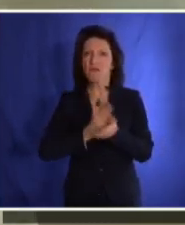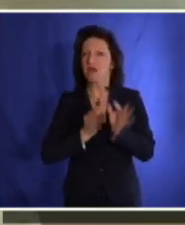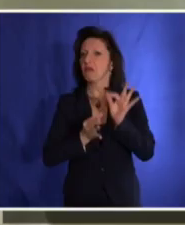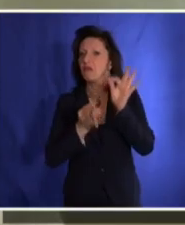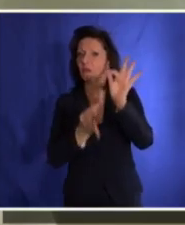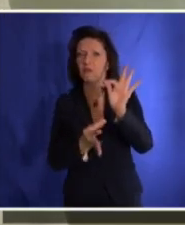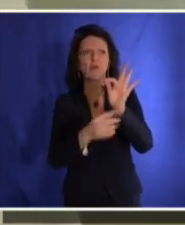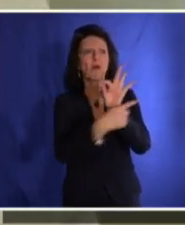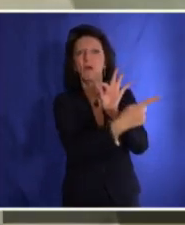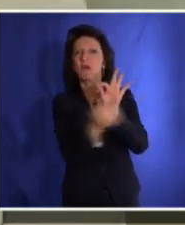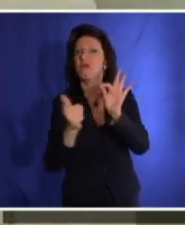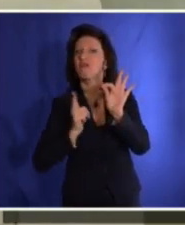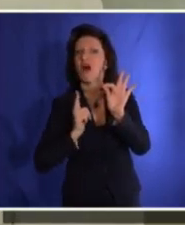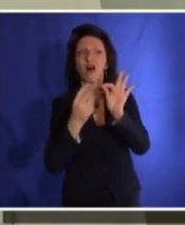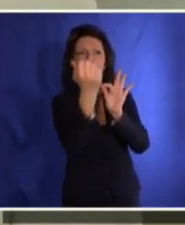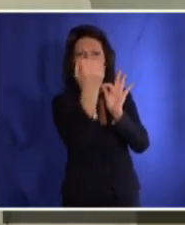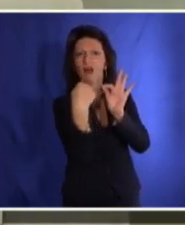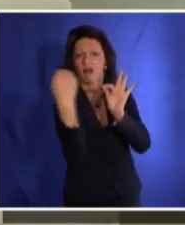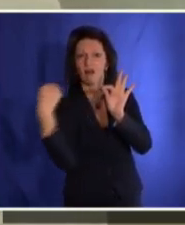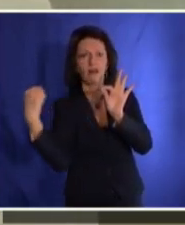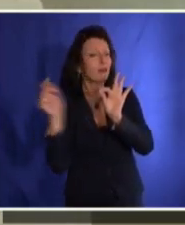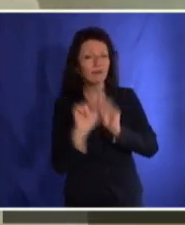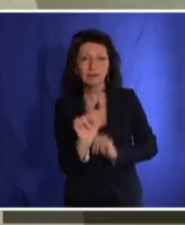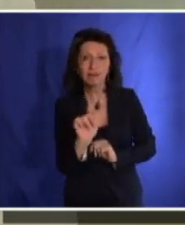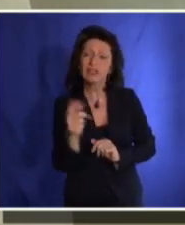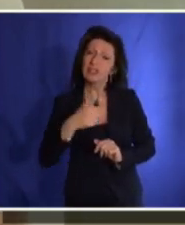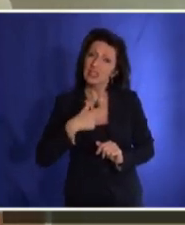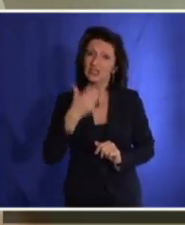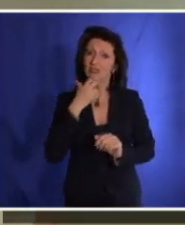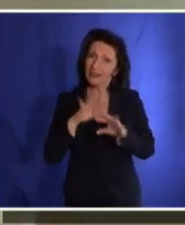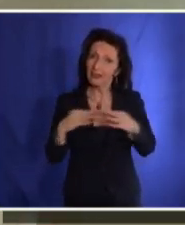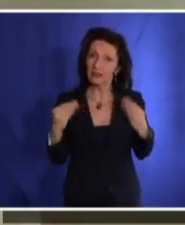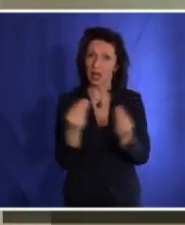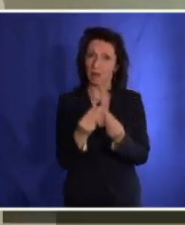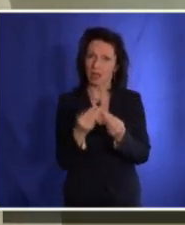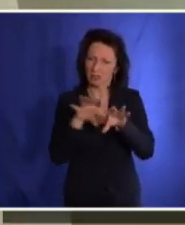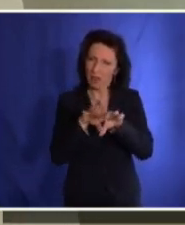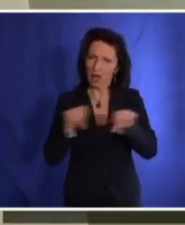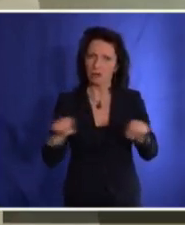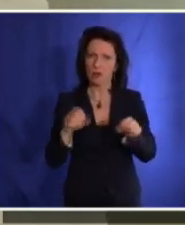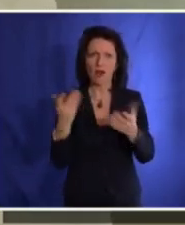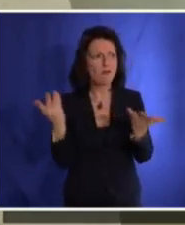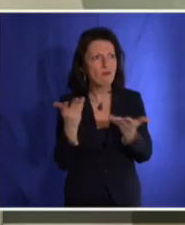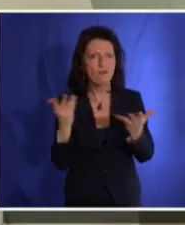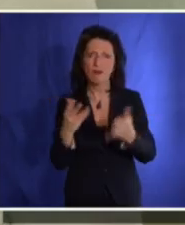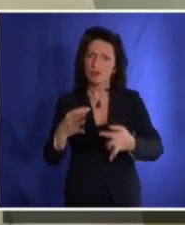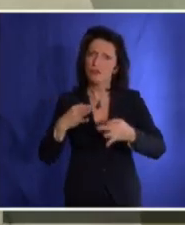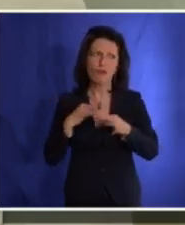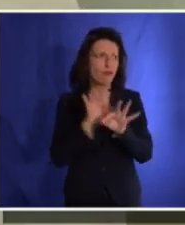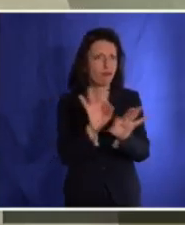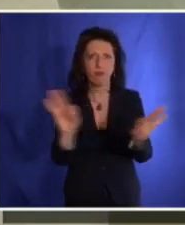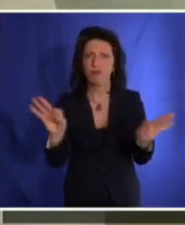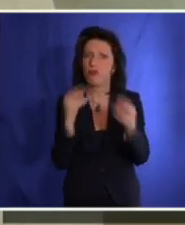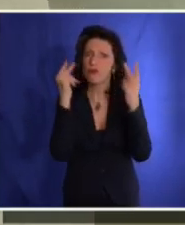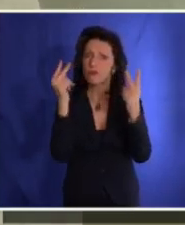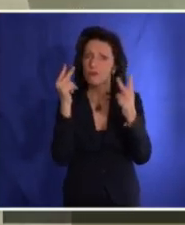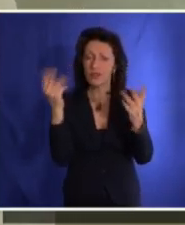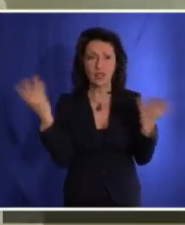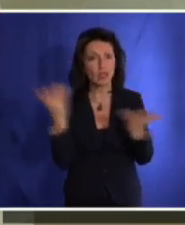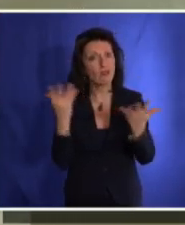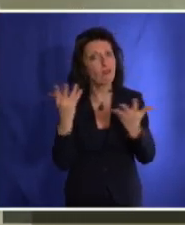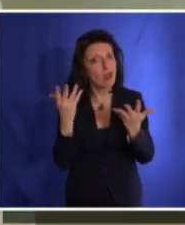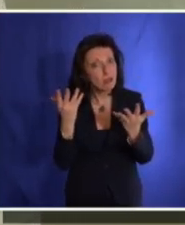will, dass wir gemeinsam festlegen, was ist uns wichtig, worauf kommt es uns an